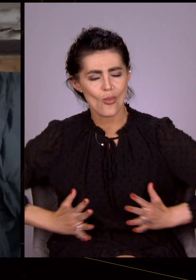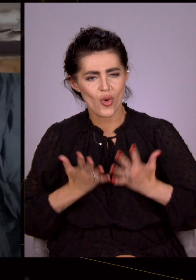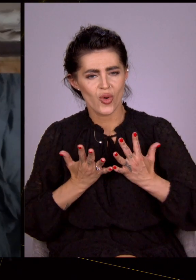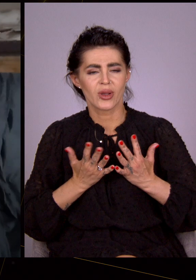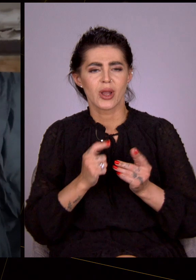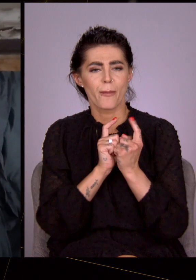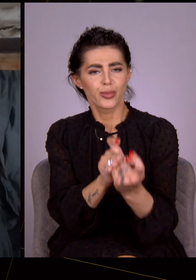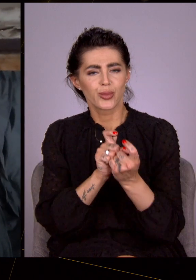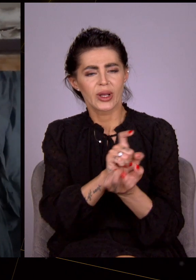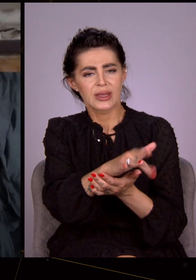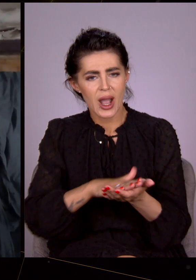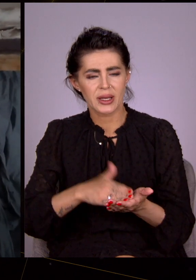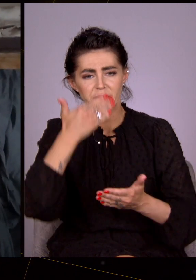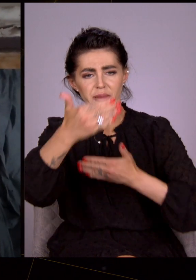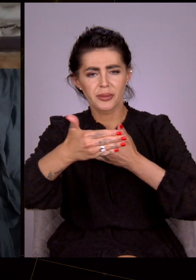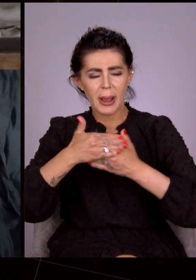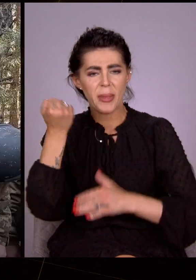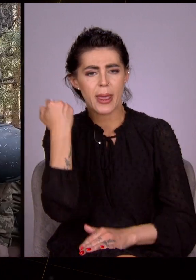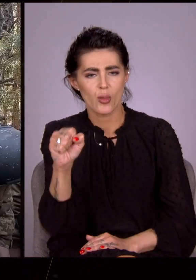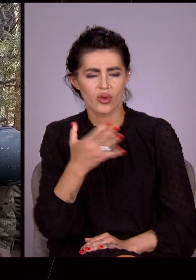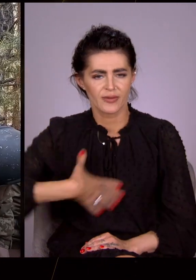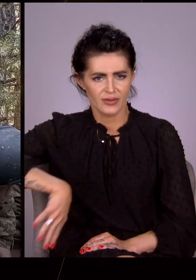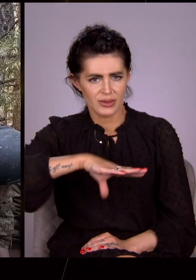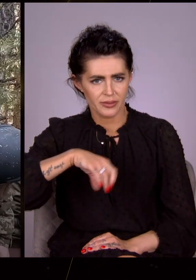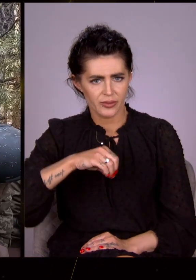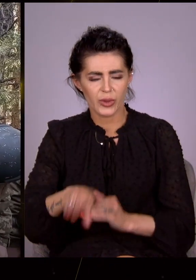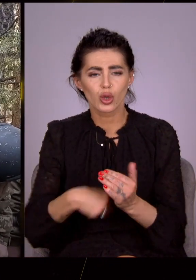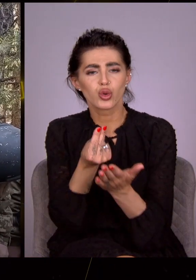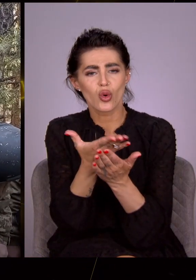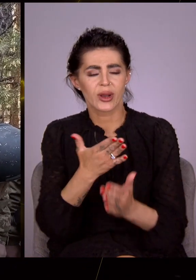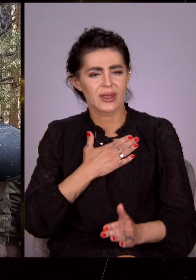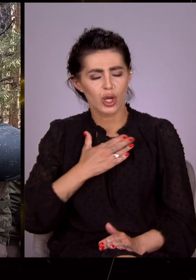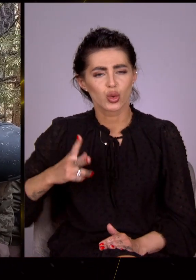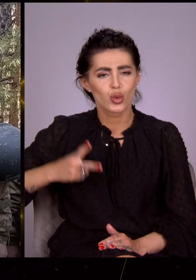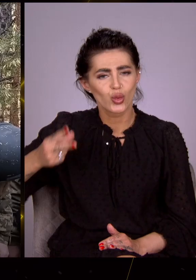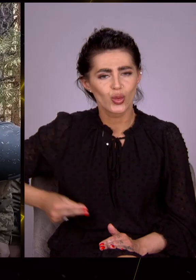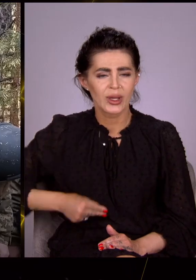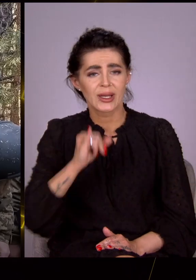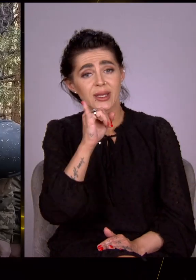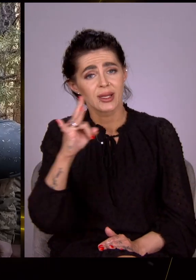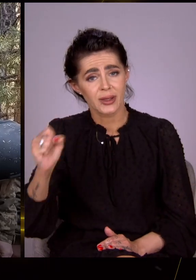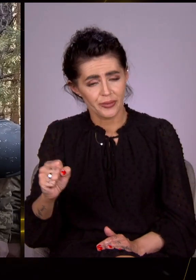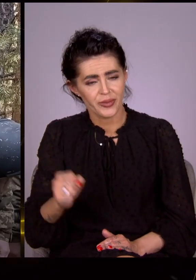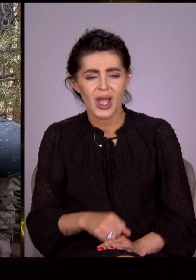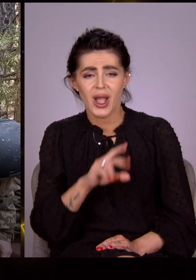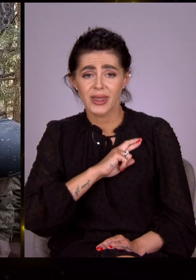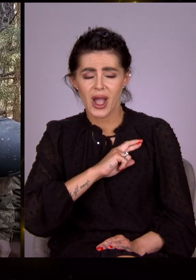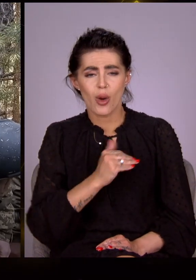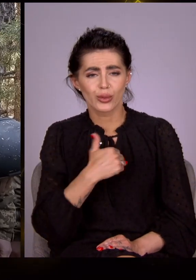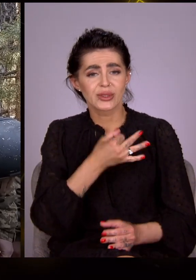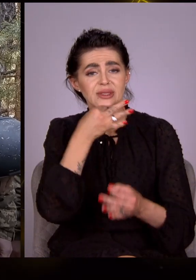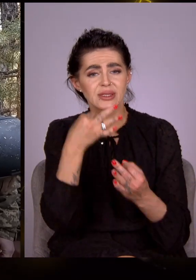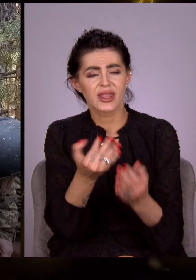далі, наближати нашу перемогу для всіх діток нашої вітчини. Дорога наша донечко Іриночка, я хочу тобі сказати, що твій